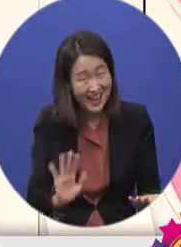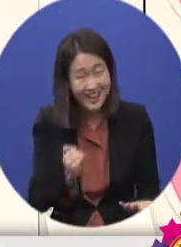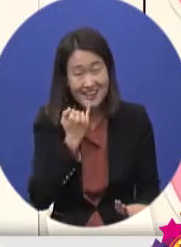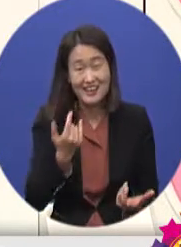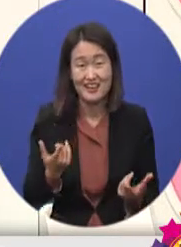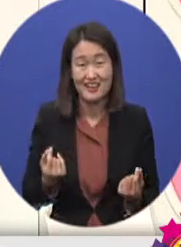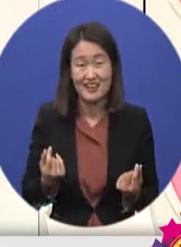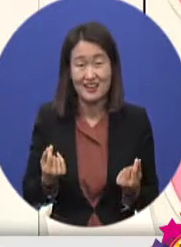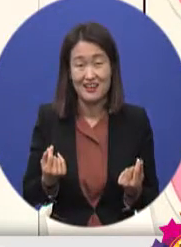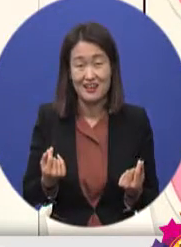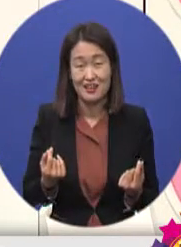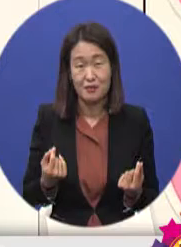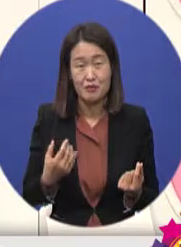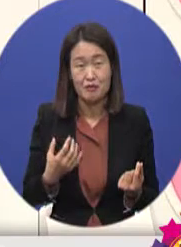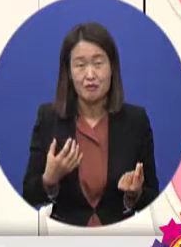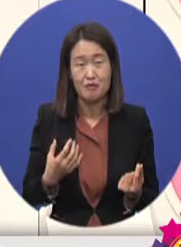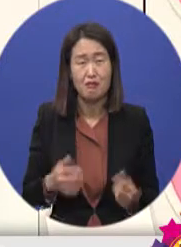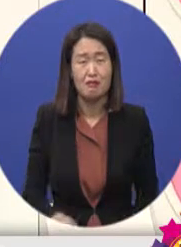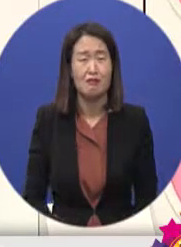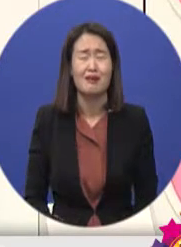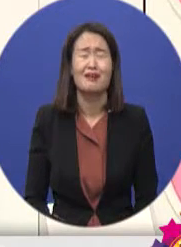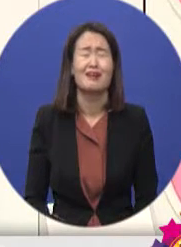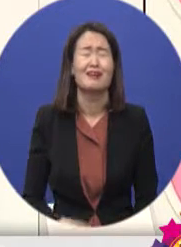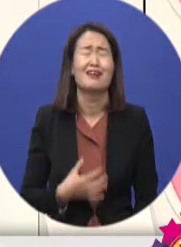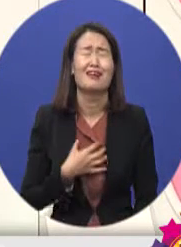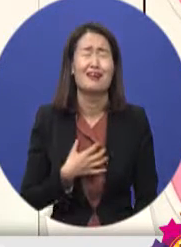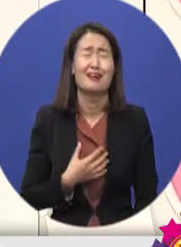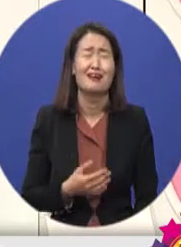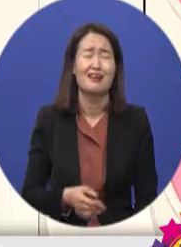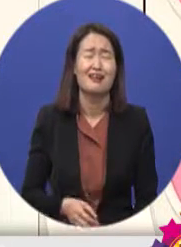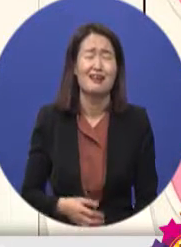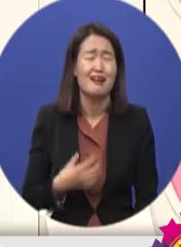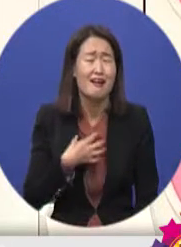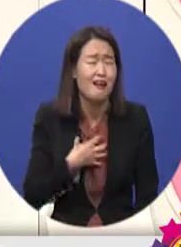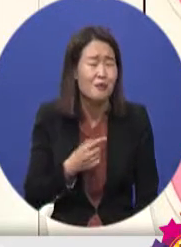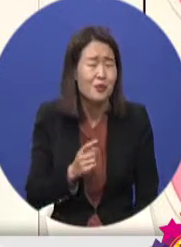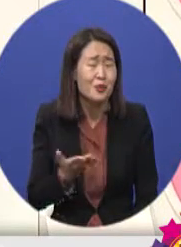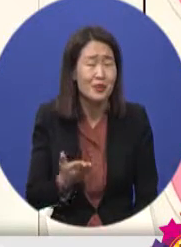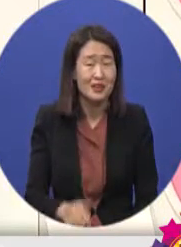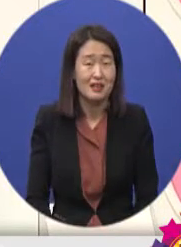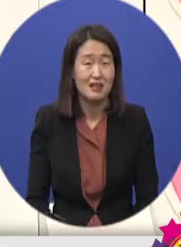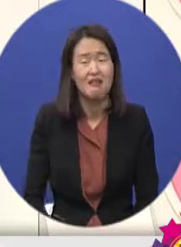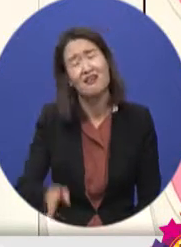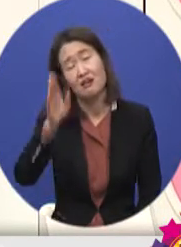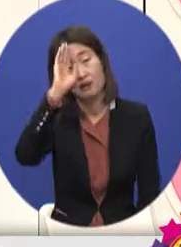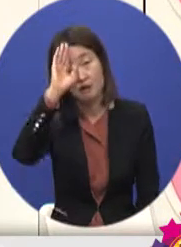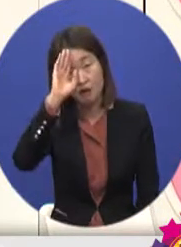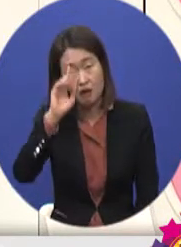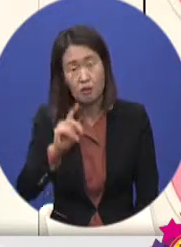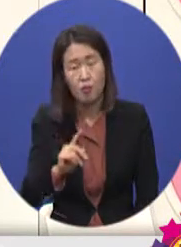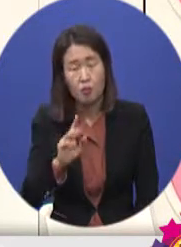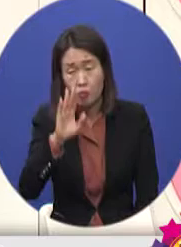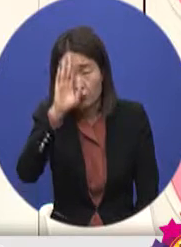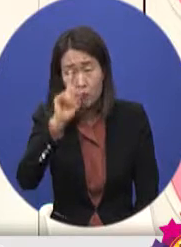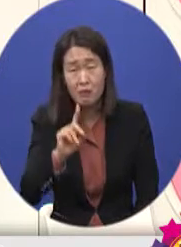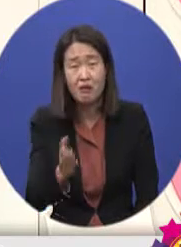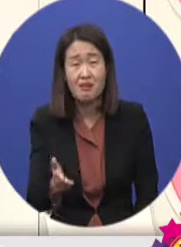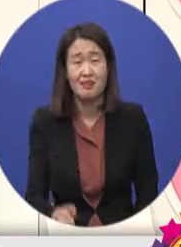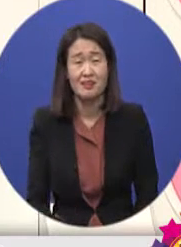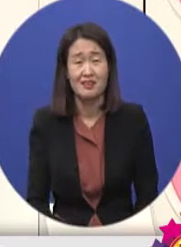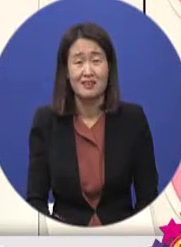같고. 무엇이 걱정 있으세요? 아파요. 걱정이 있다면 뭐가 있으세요? 아파요. 어디가 아프세요,